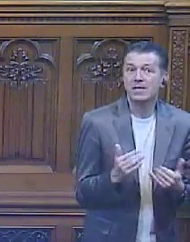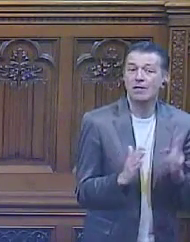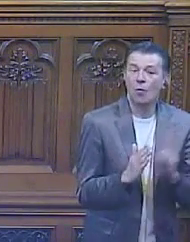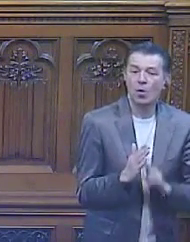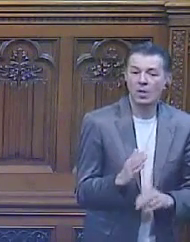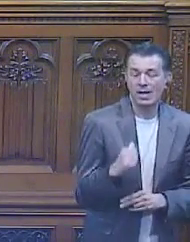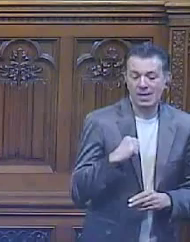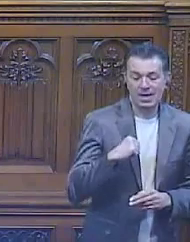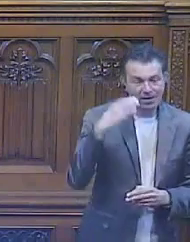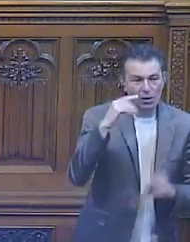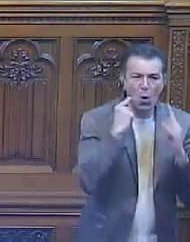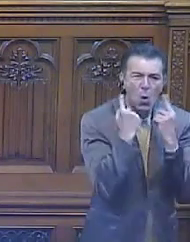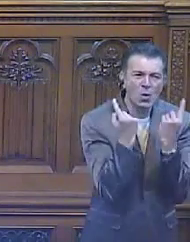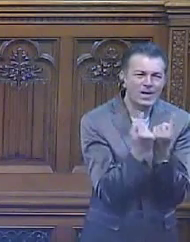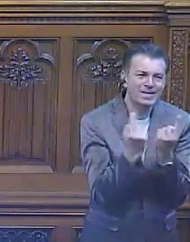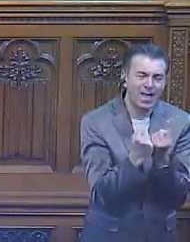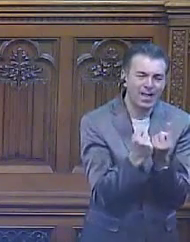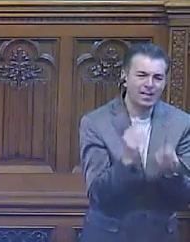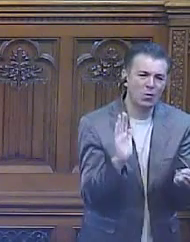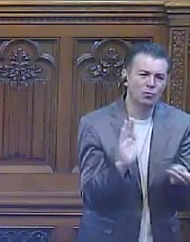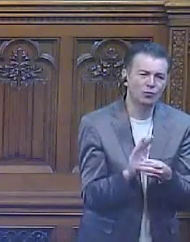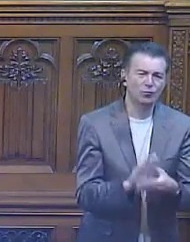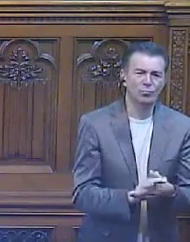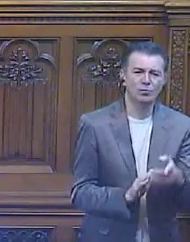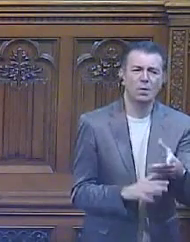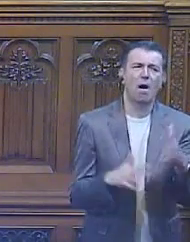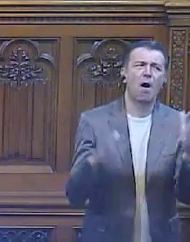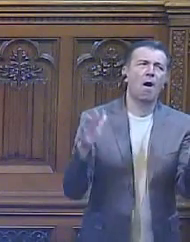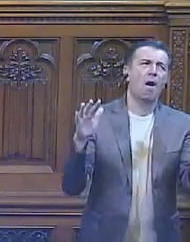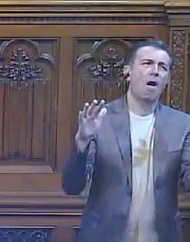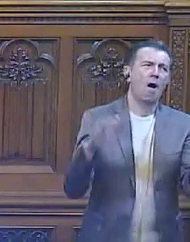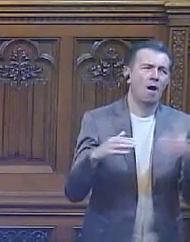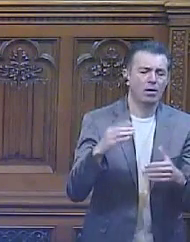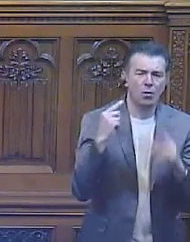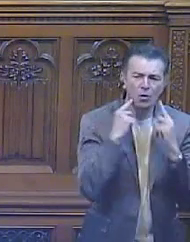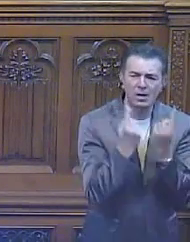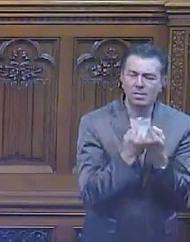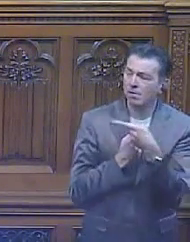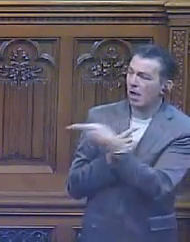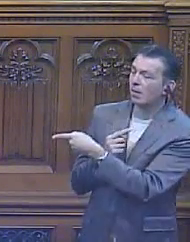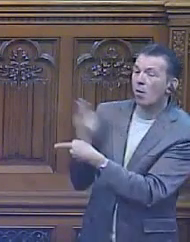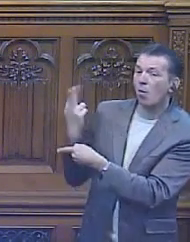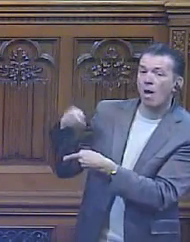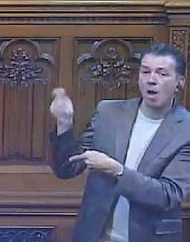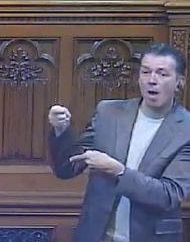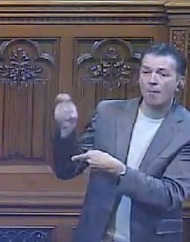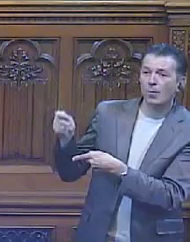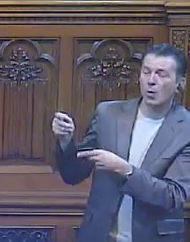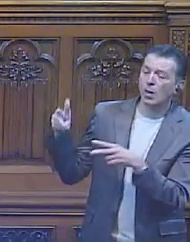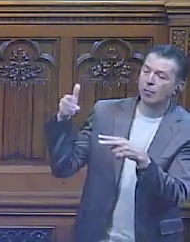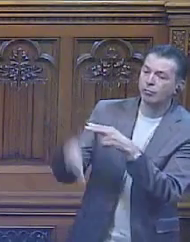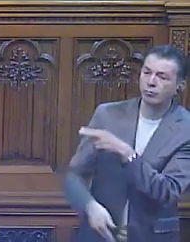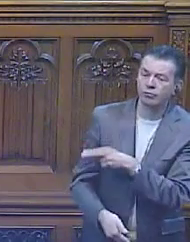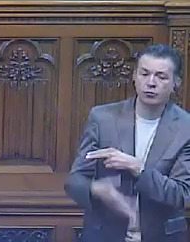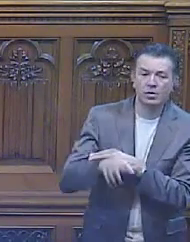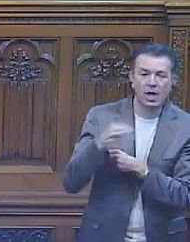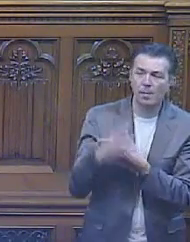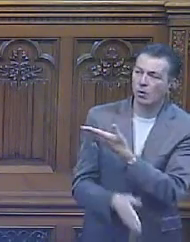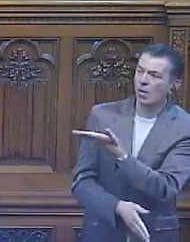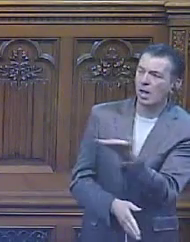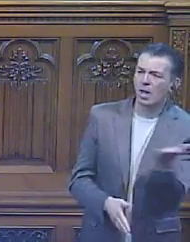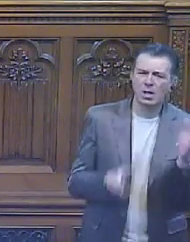ich habe Ihnen soeben vorgelesen, was gestern in der Kronenzeitung gestanden ist. Wie sich. Herr Abgeordneter, darf ich Sie kurz unterbrechen, meine Damen und